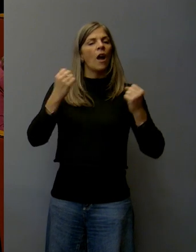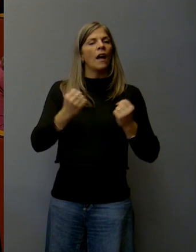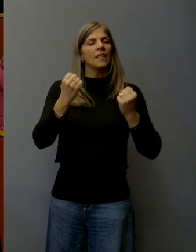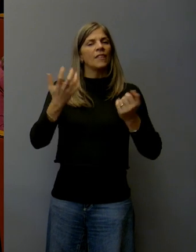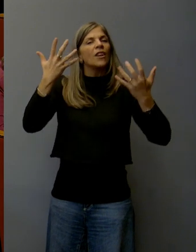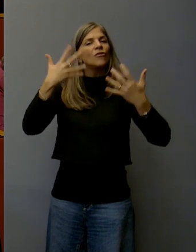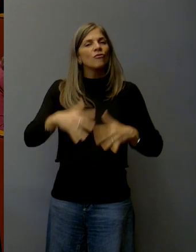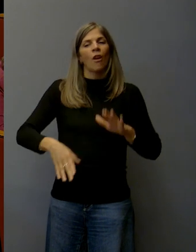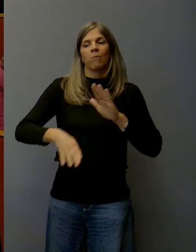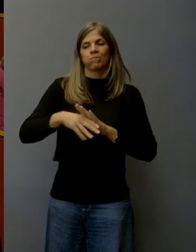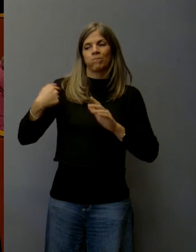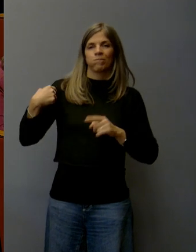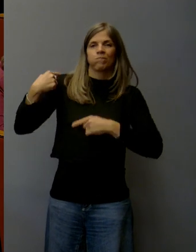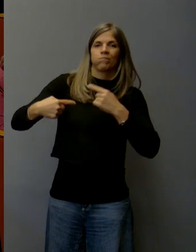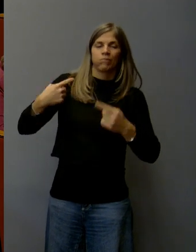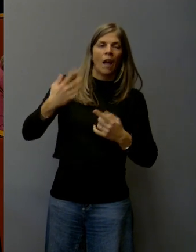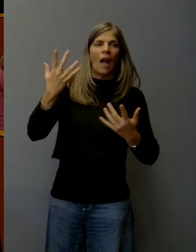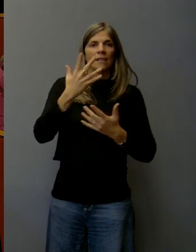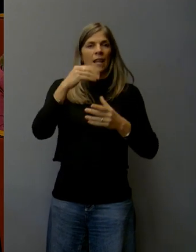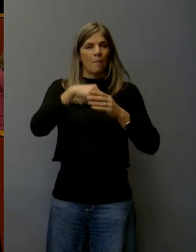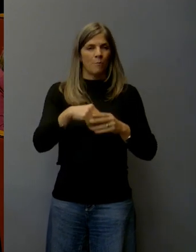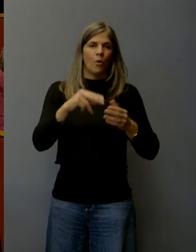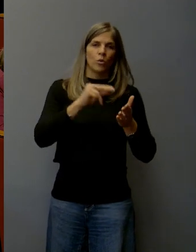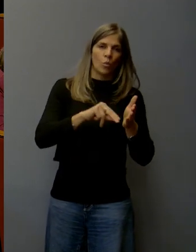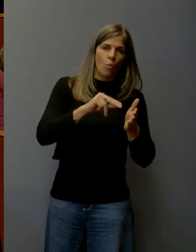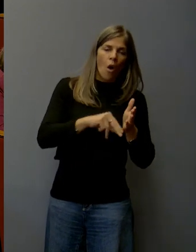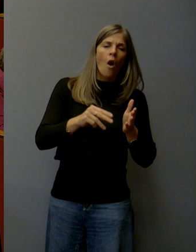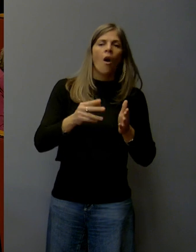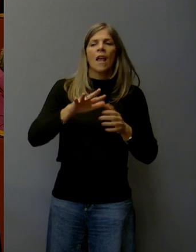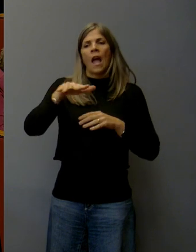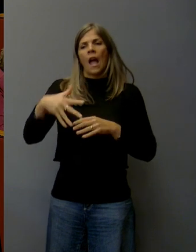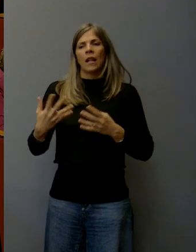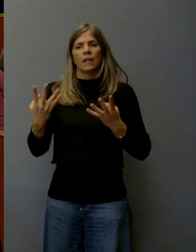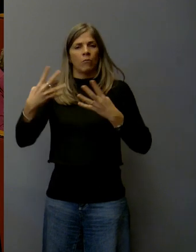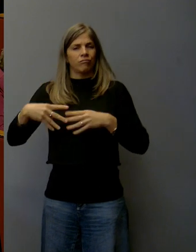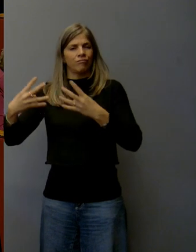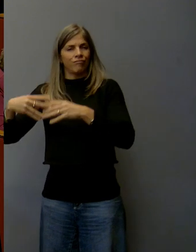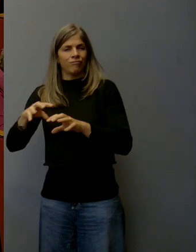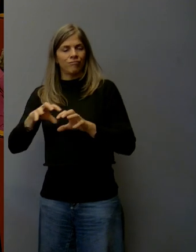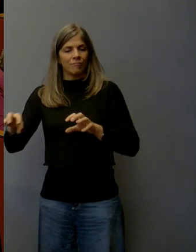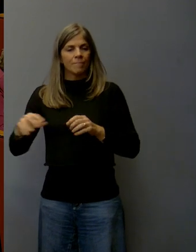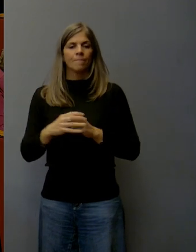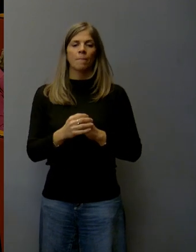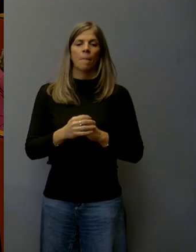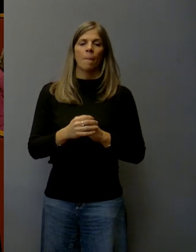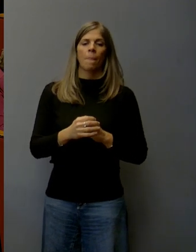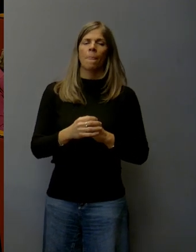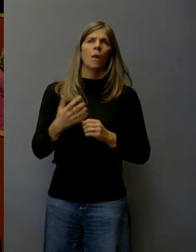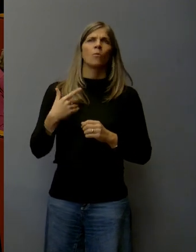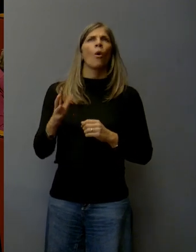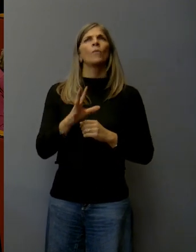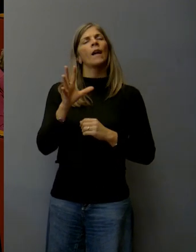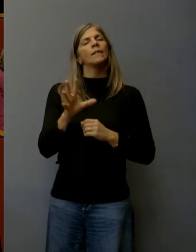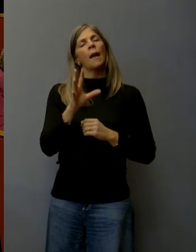organizzate promosse dalle scuole e da dalle varie organizzazioni io a un esempio